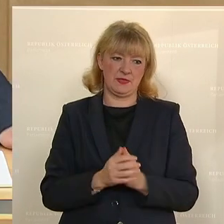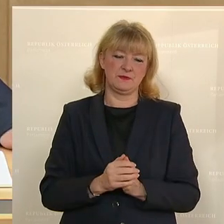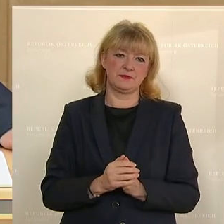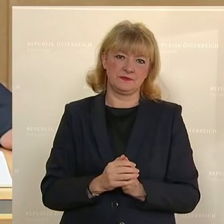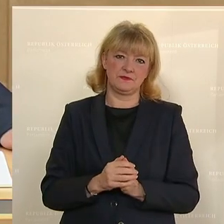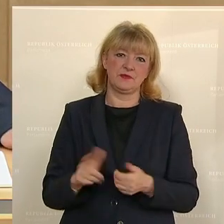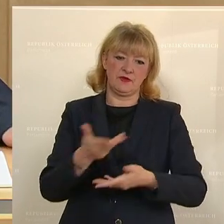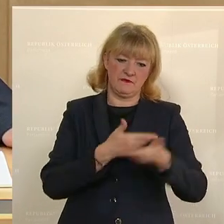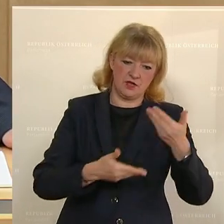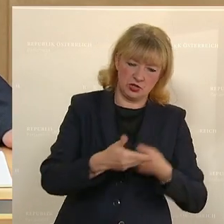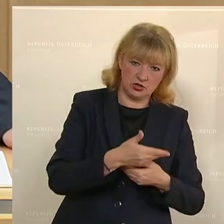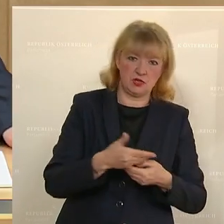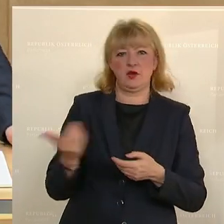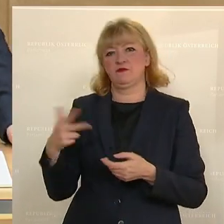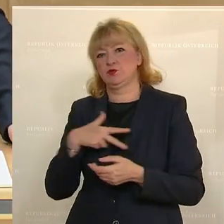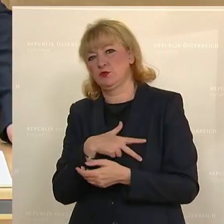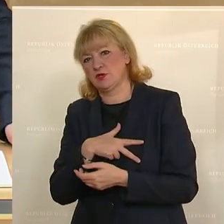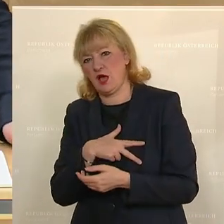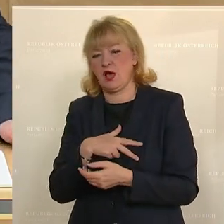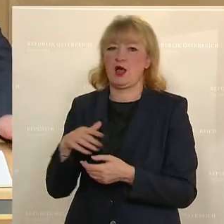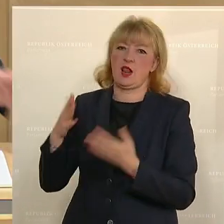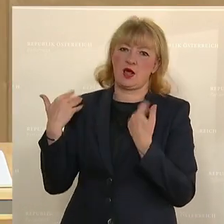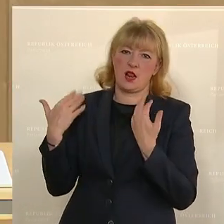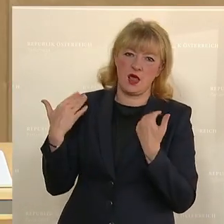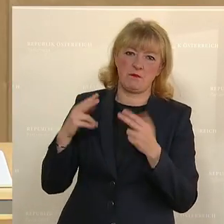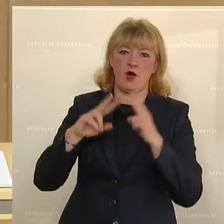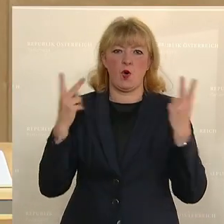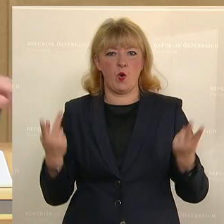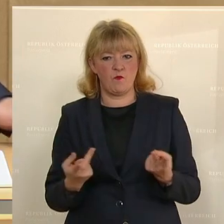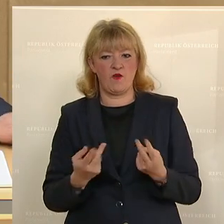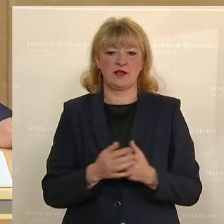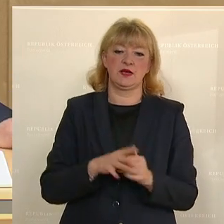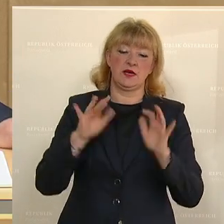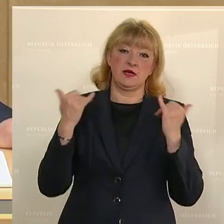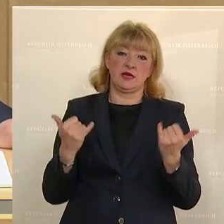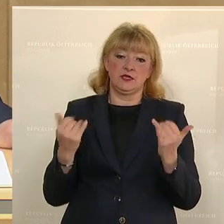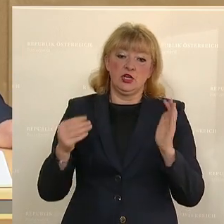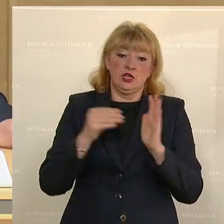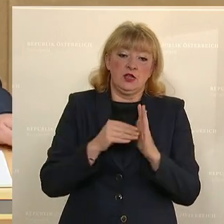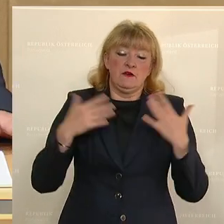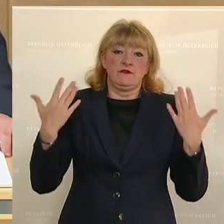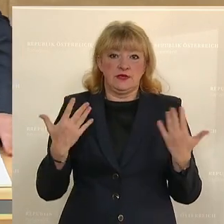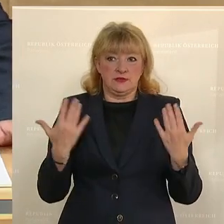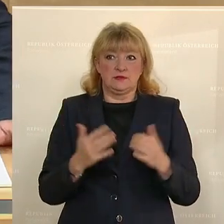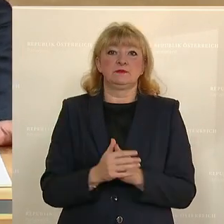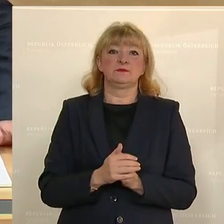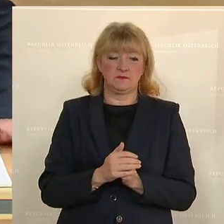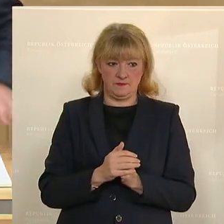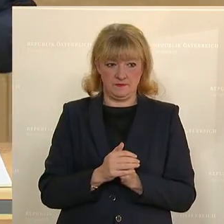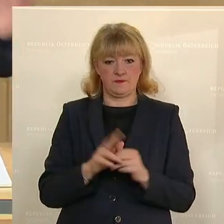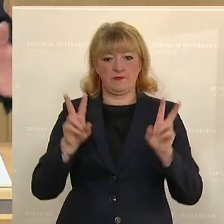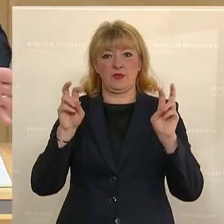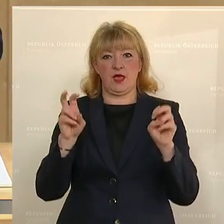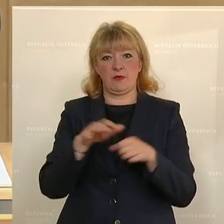im Wirtschaftsbereich, im Sozialbereich, im Umweltbereich, im Klimabereich. Jetzt auf der Tagesordnung steht unter anderem der